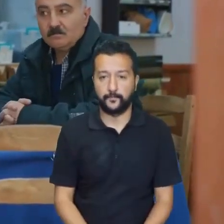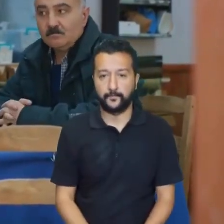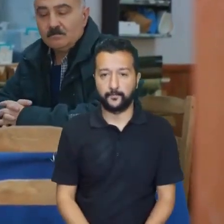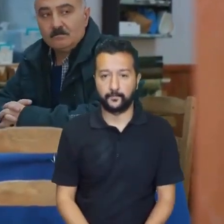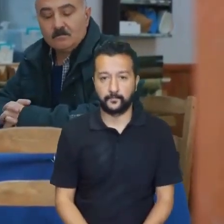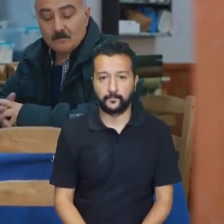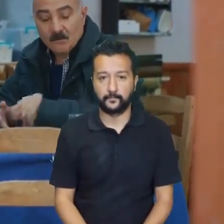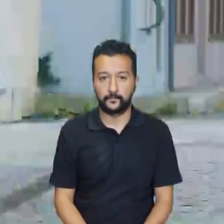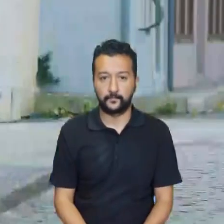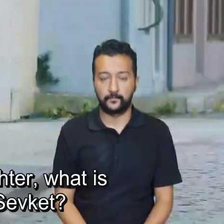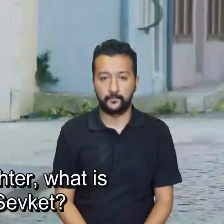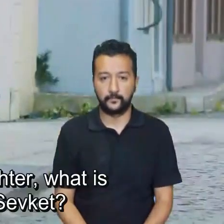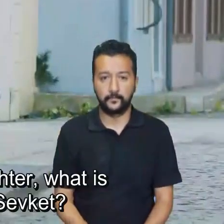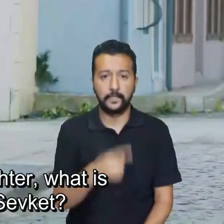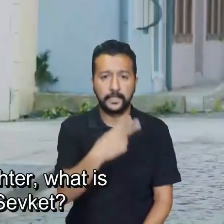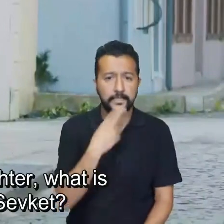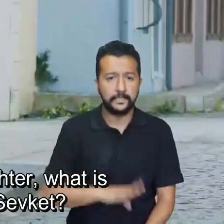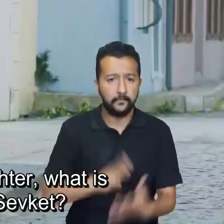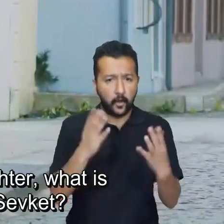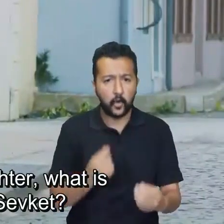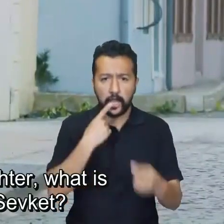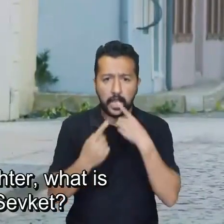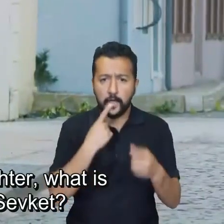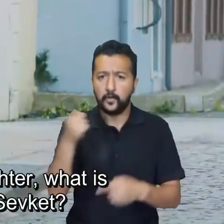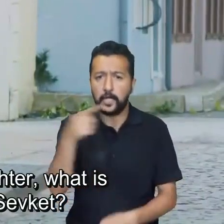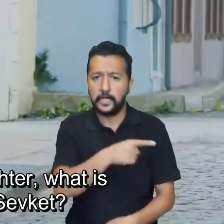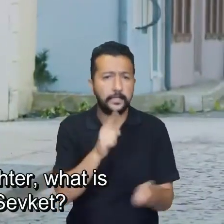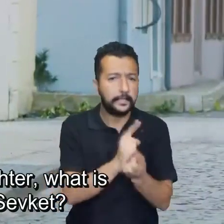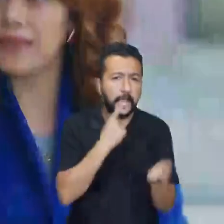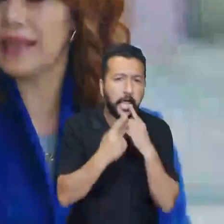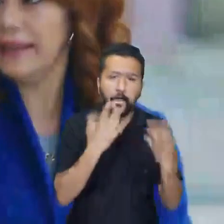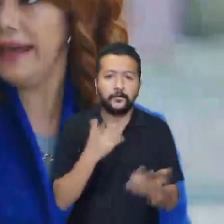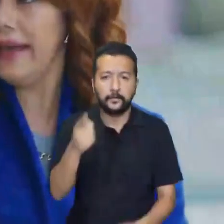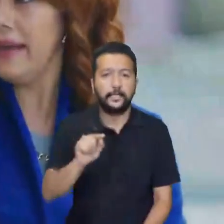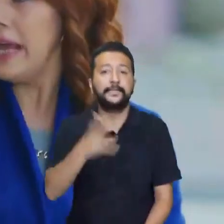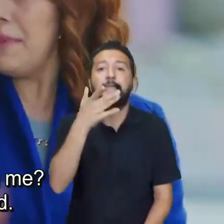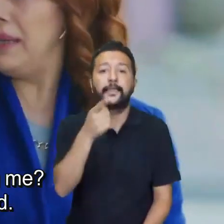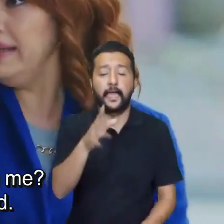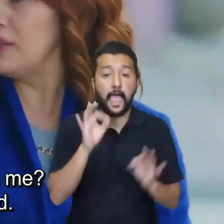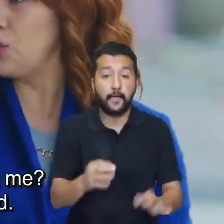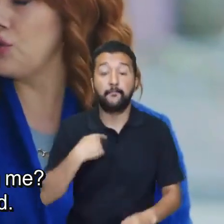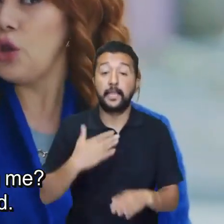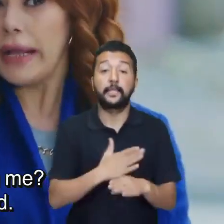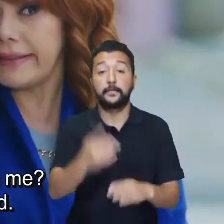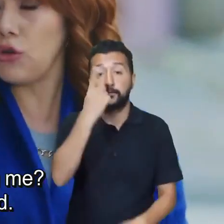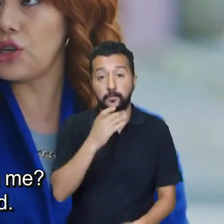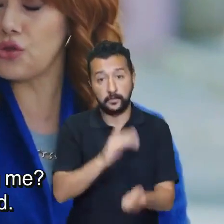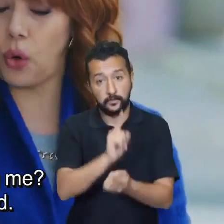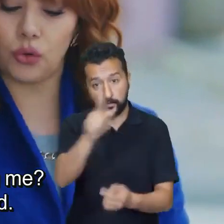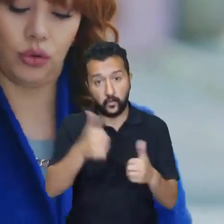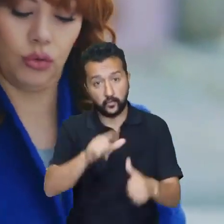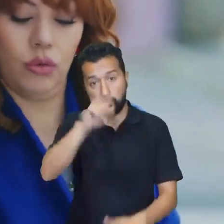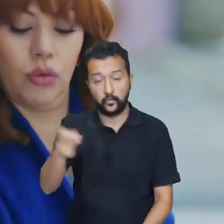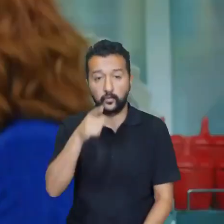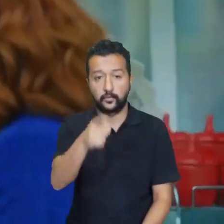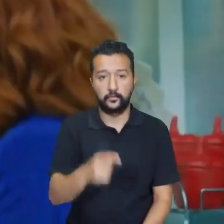eliyle sürdü. Ya kızım ne oluyor? Ne konuşuyor Adile abla Şevket'le? Sana ne? Hem bana niye soruyorsun? Git de kocana